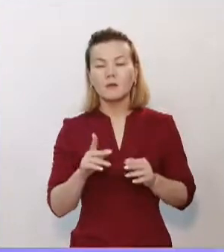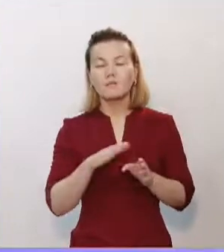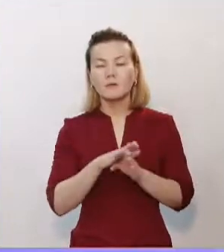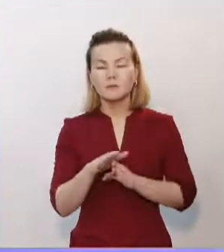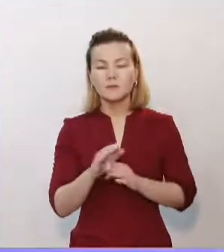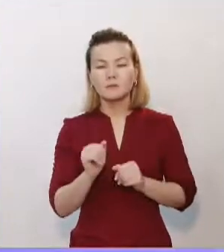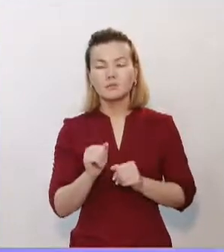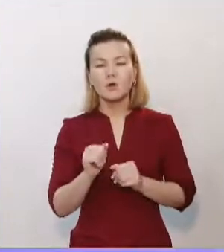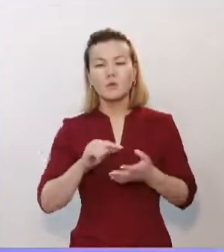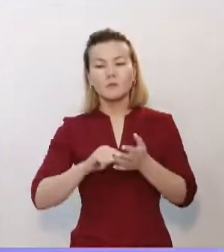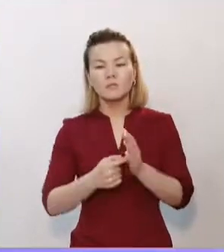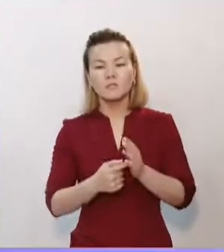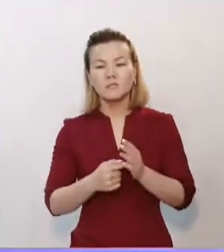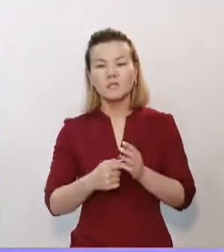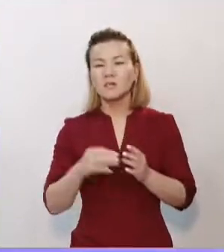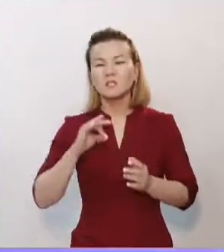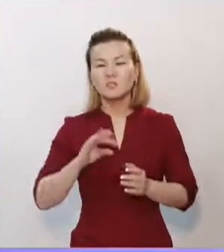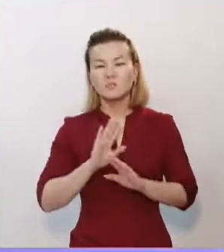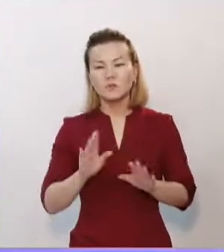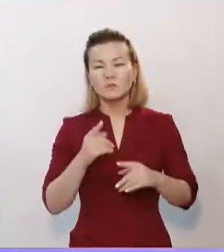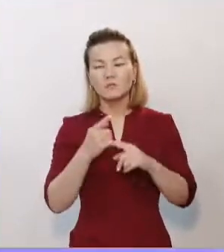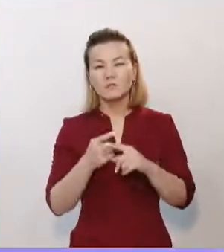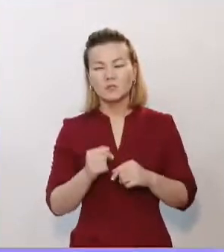не используя сложение?